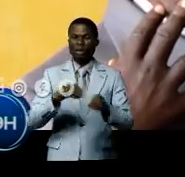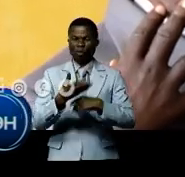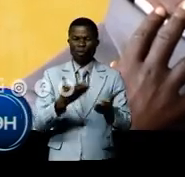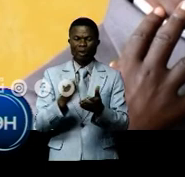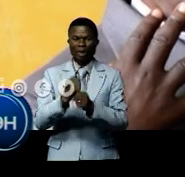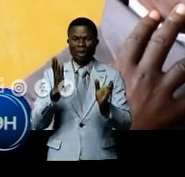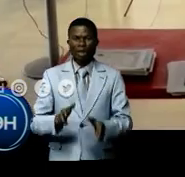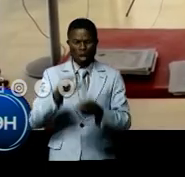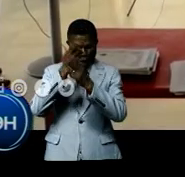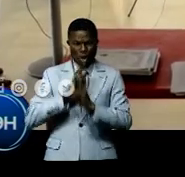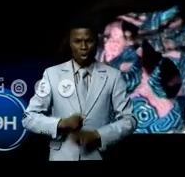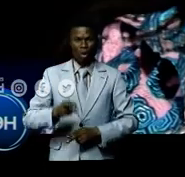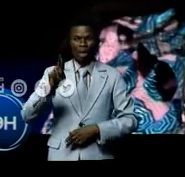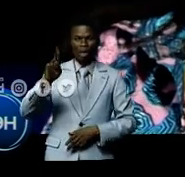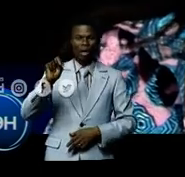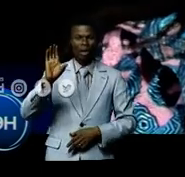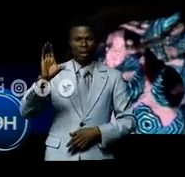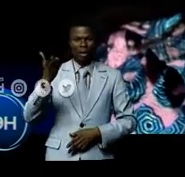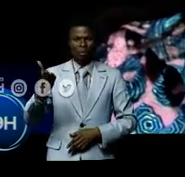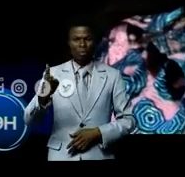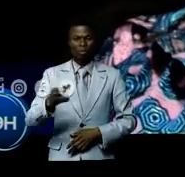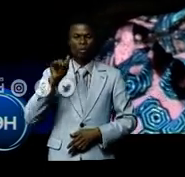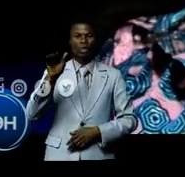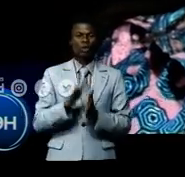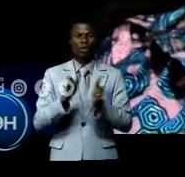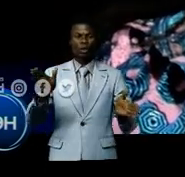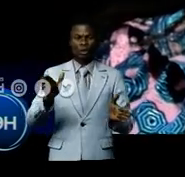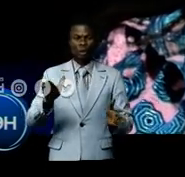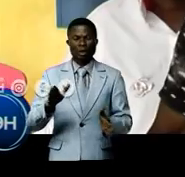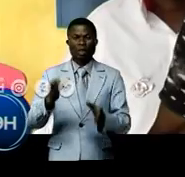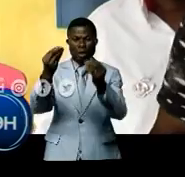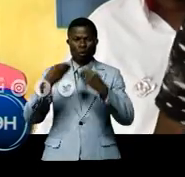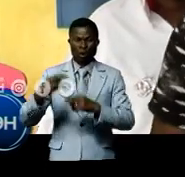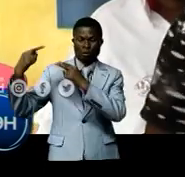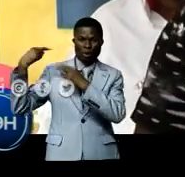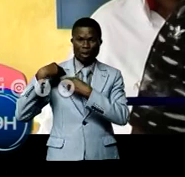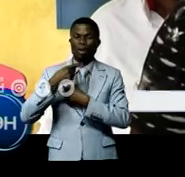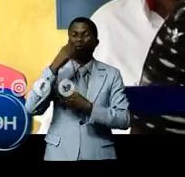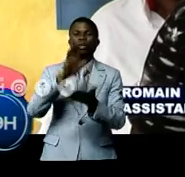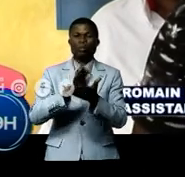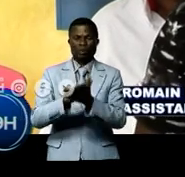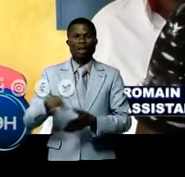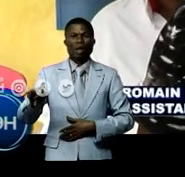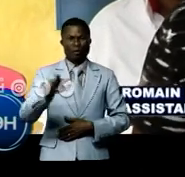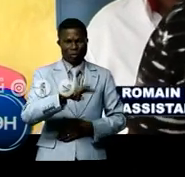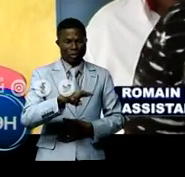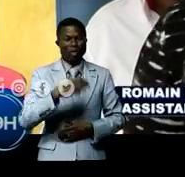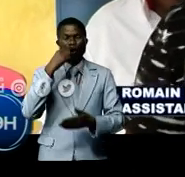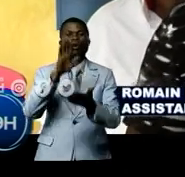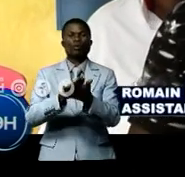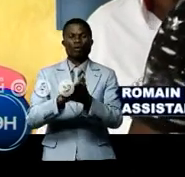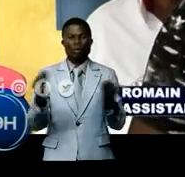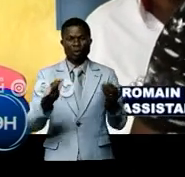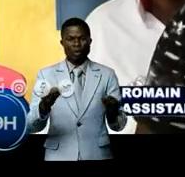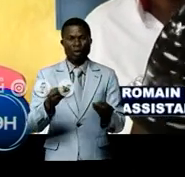personnel. Un honneur pour la RTNC. Les DG me chargent de vous dire félicitations. Félicitations parce